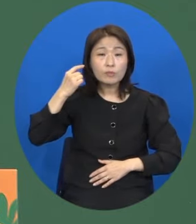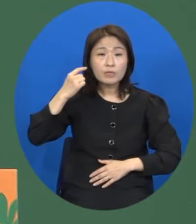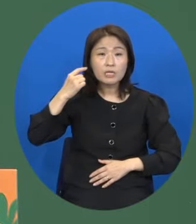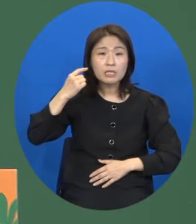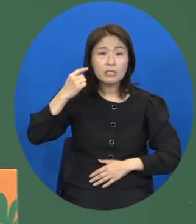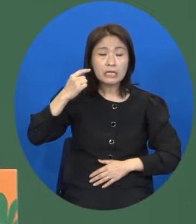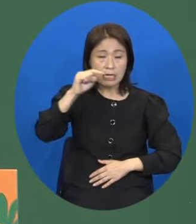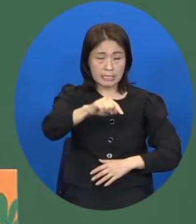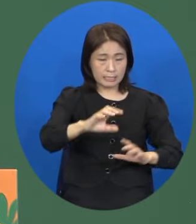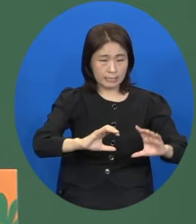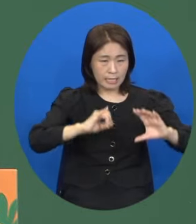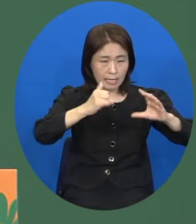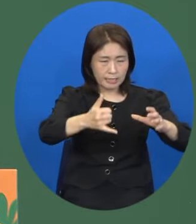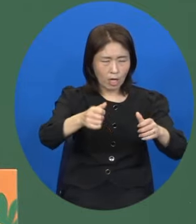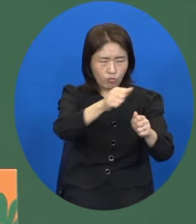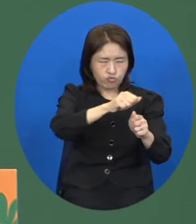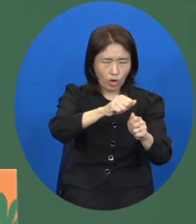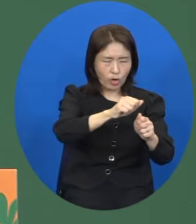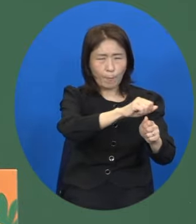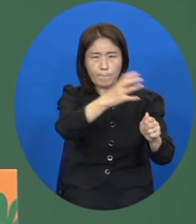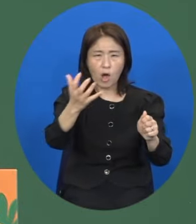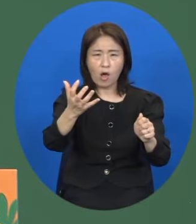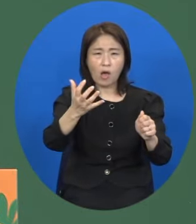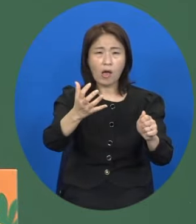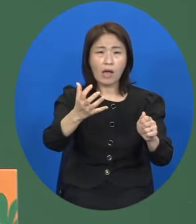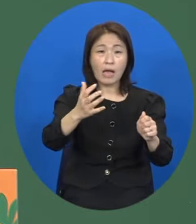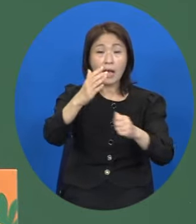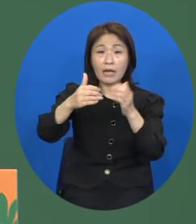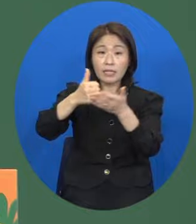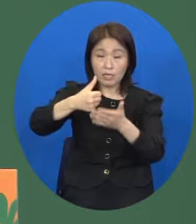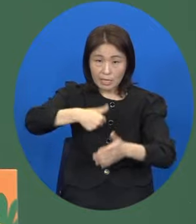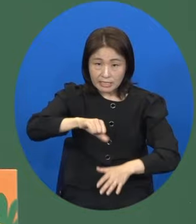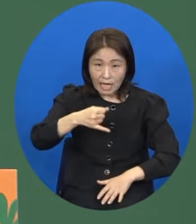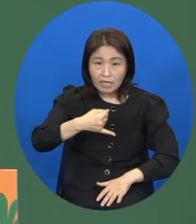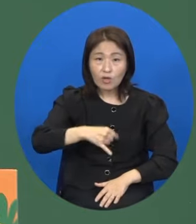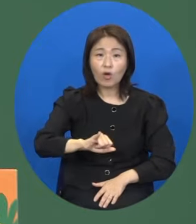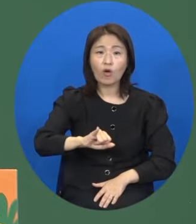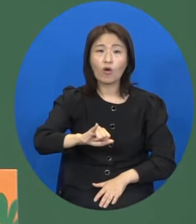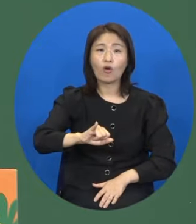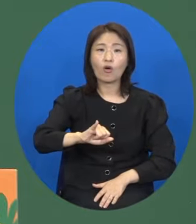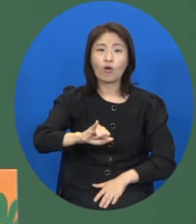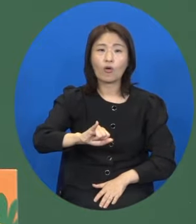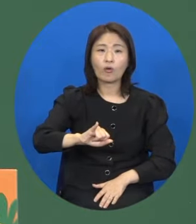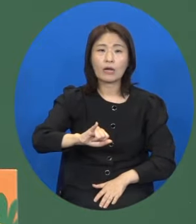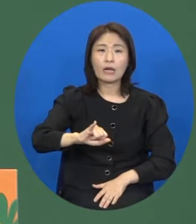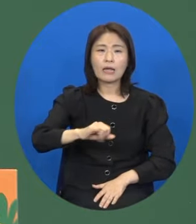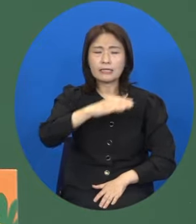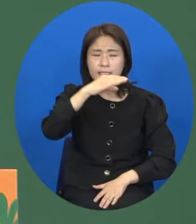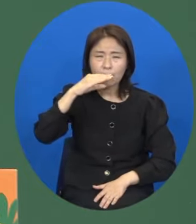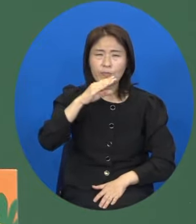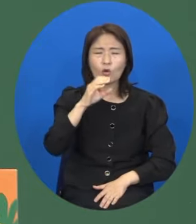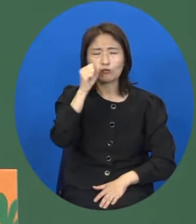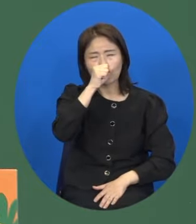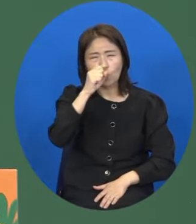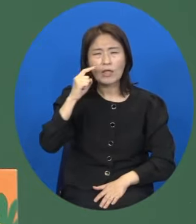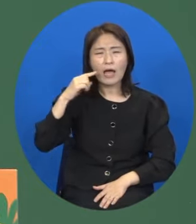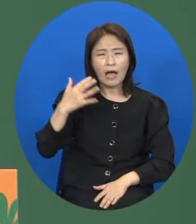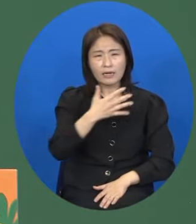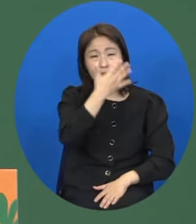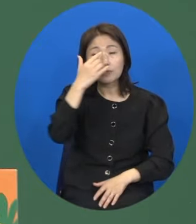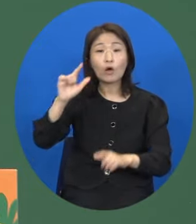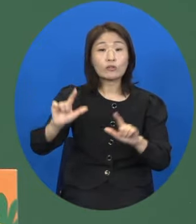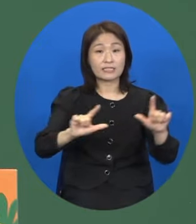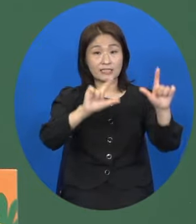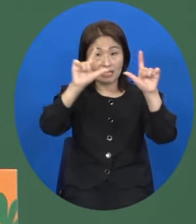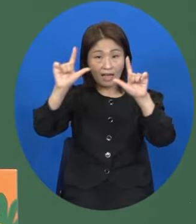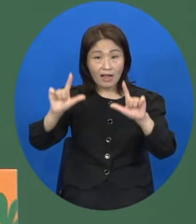것을 풀어주시고 하나님 자녀 되어 참되고 선하며 아름다운 삶을 살도록 우리를 이끌어줄 뿐만